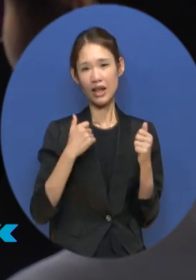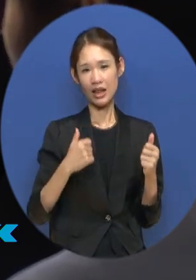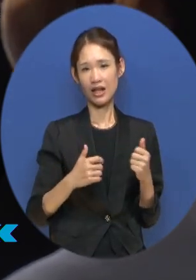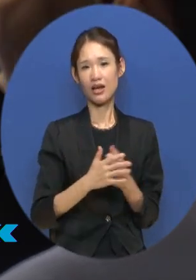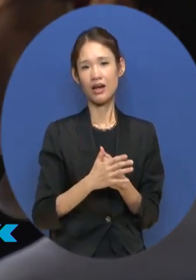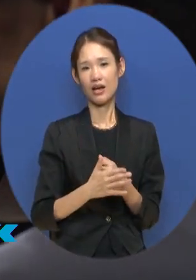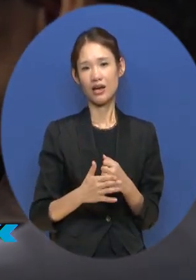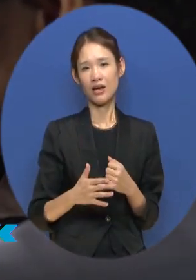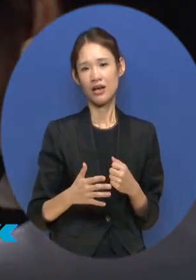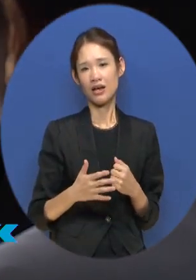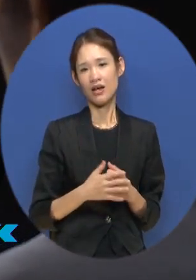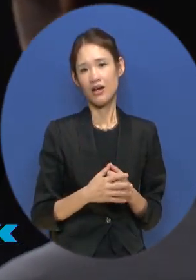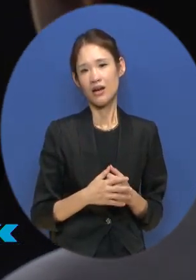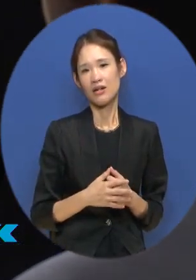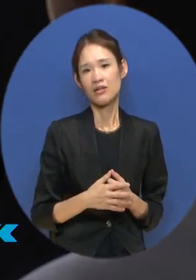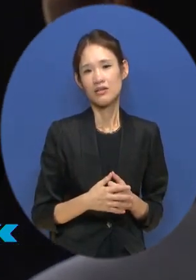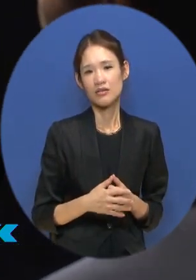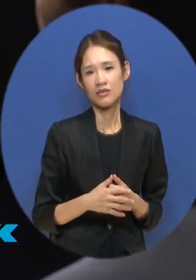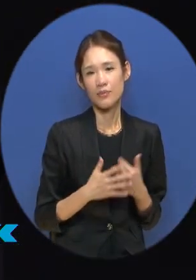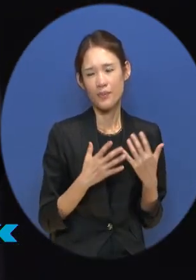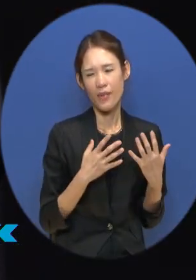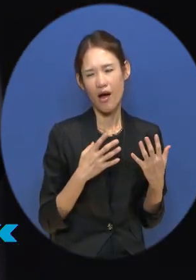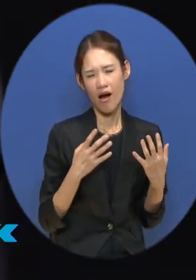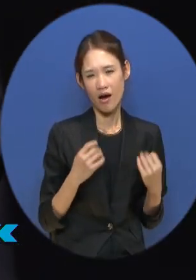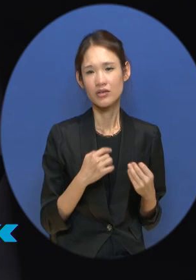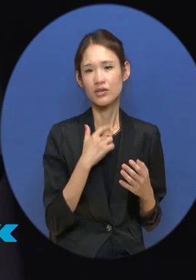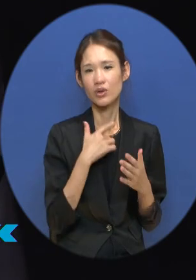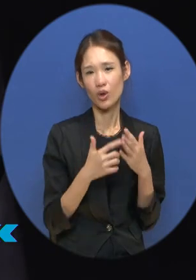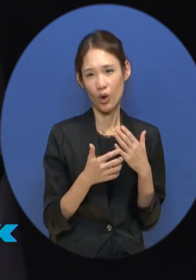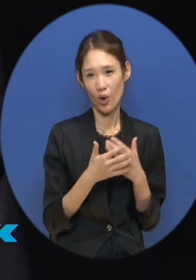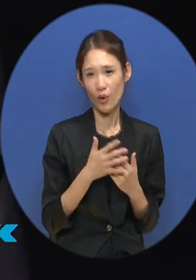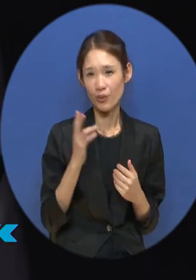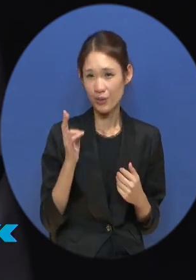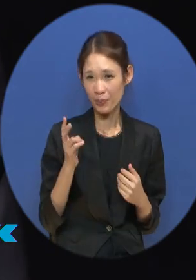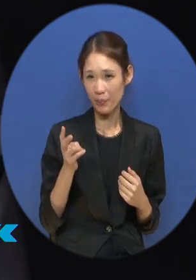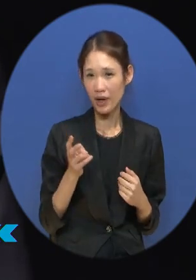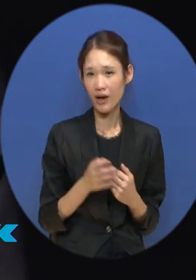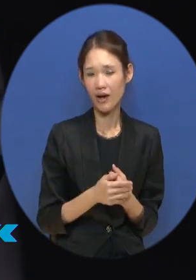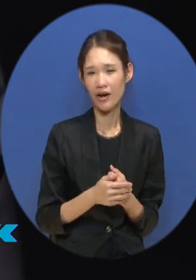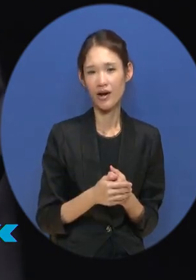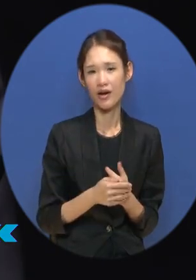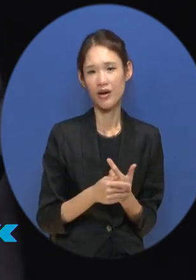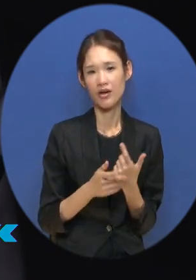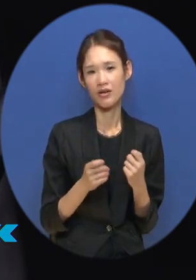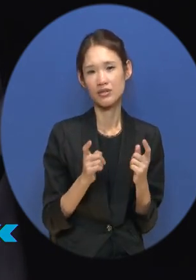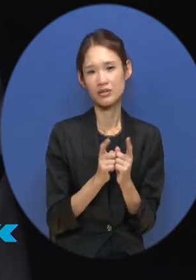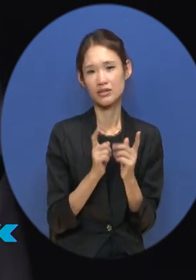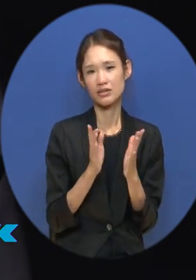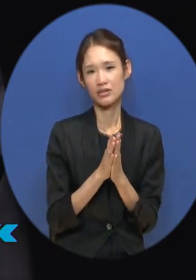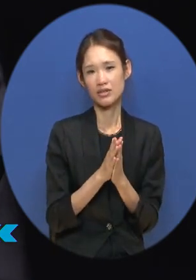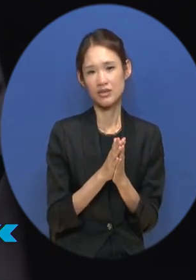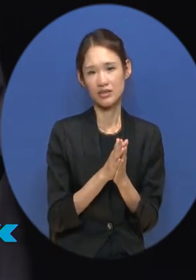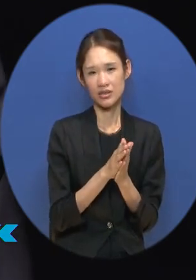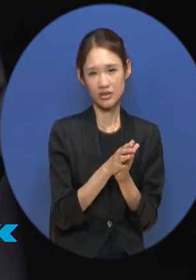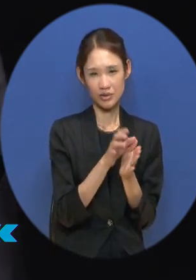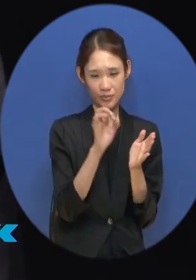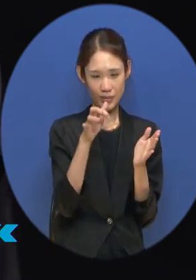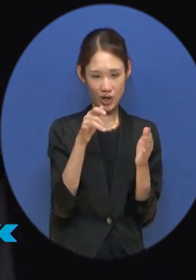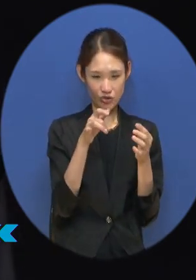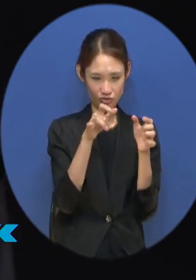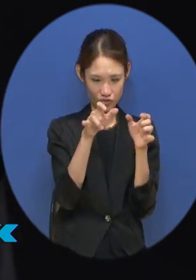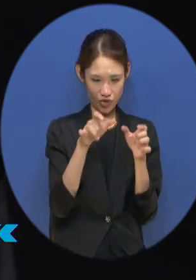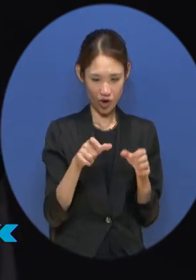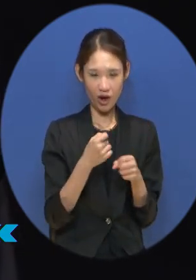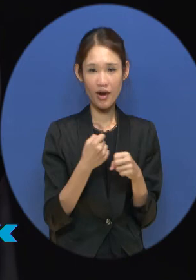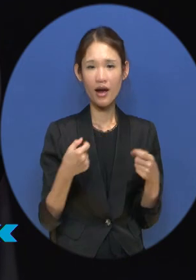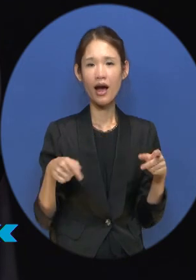실내 공기질 관리사라고 하는 그런 사람들이 이제 많은 경험을 할 거 아닙니까? 이제 그런 사람들이 직접 이제 매뉴얼들을 같이 작성해 낸다면